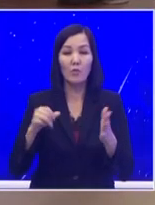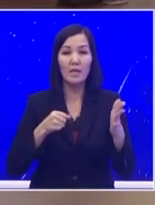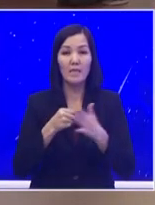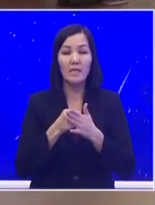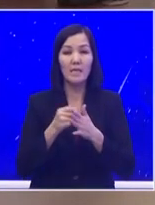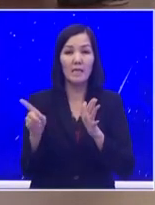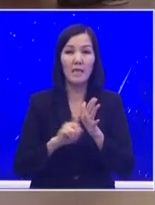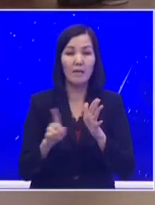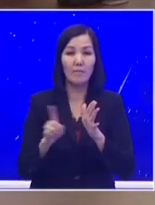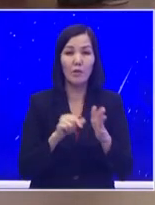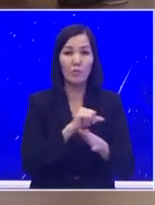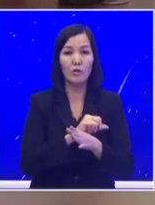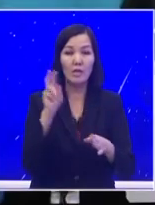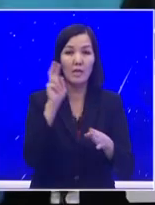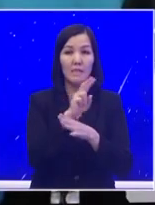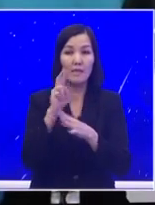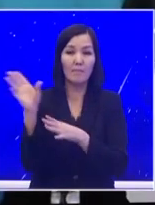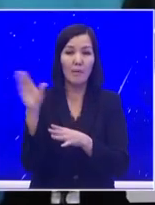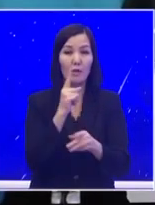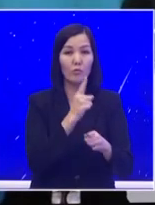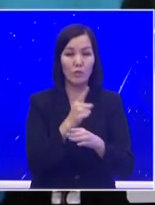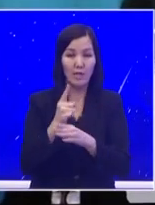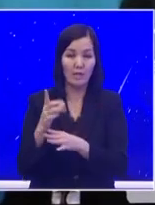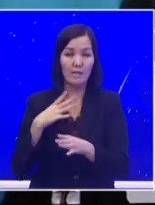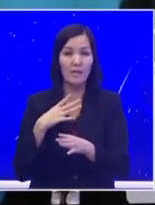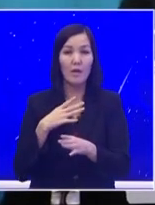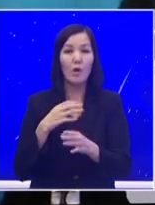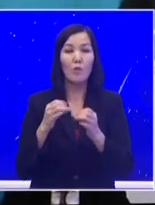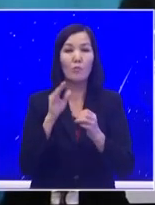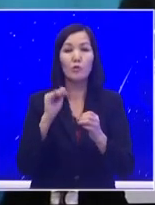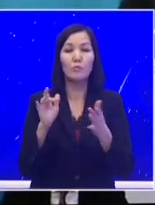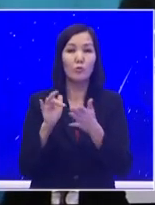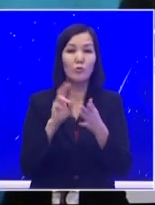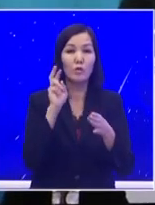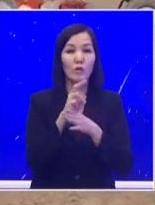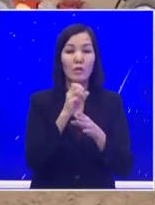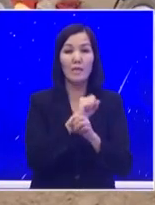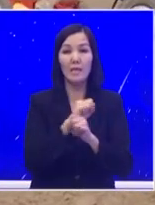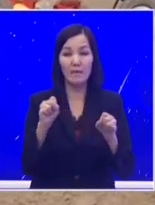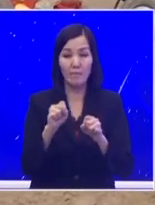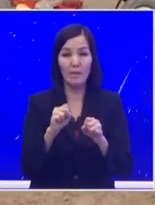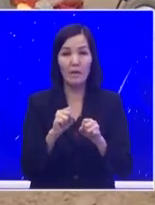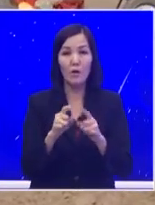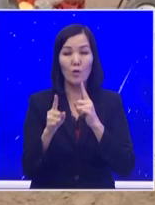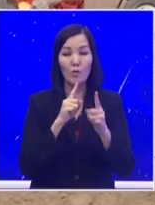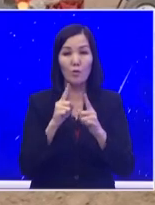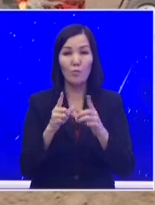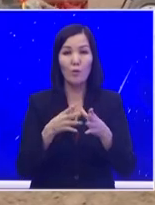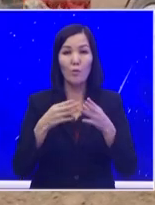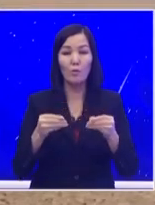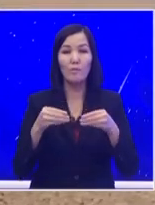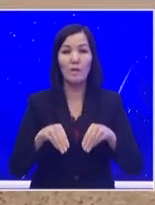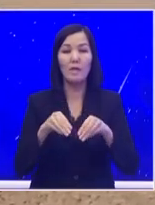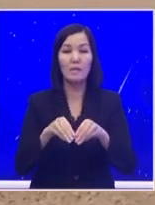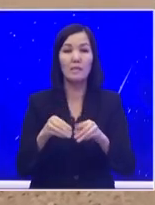келіп кету, шекарасқан сапарлар тоқтатылды. 13 мың шетелдік турист келмейтін болды. Үкіметтік жиында көктемгі егіс науқанына